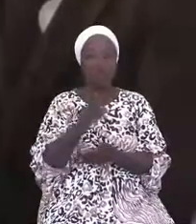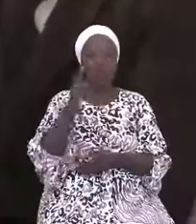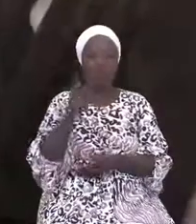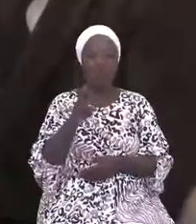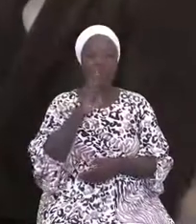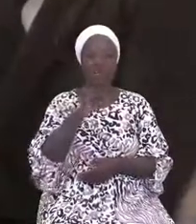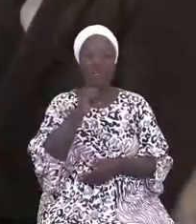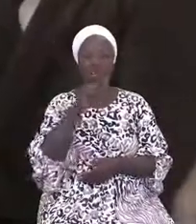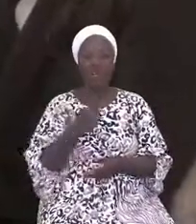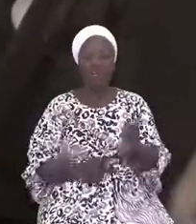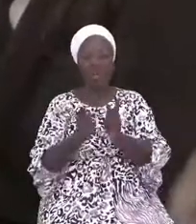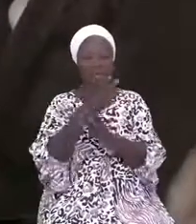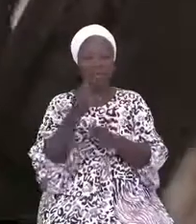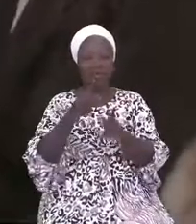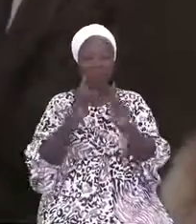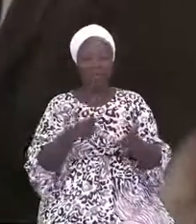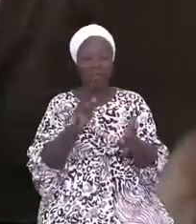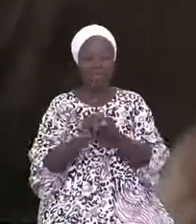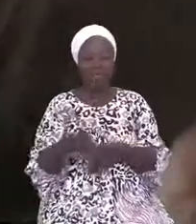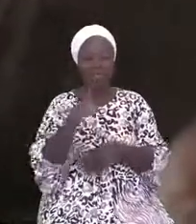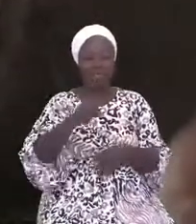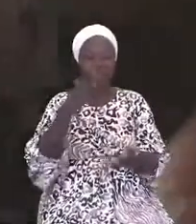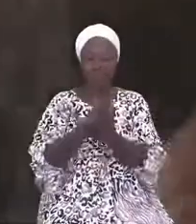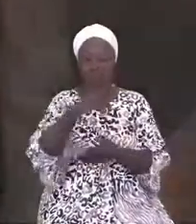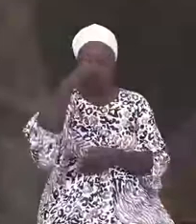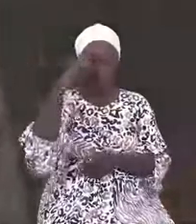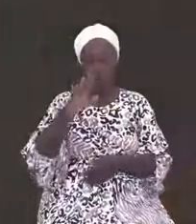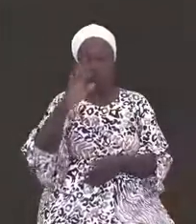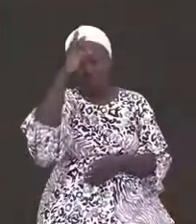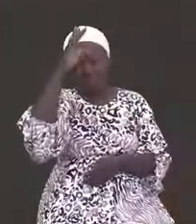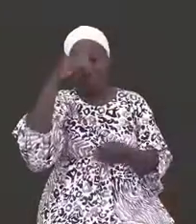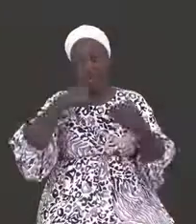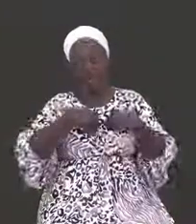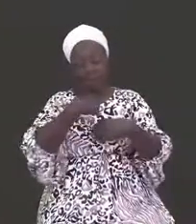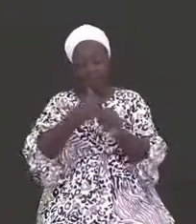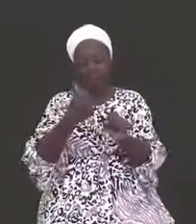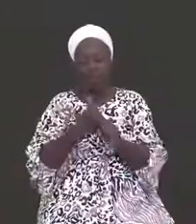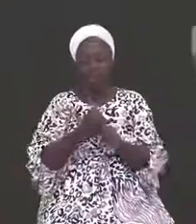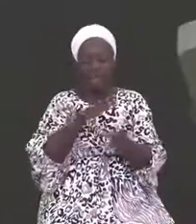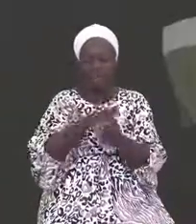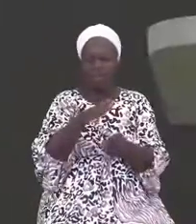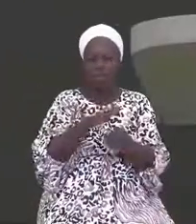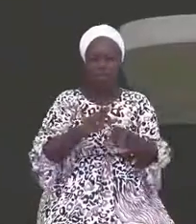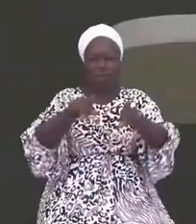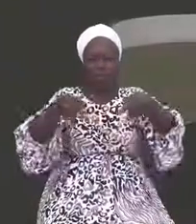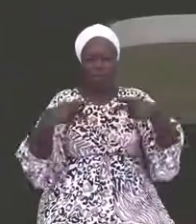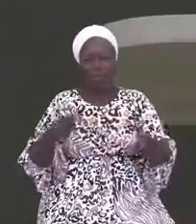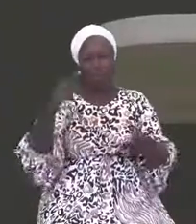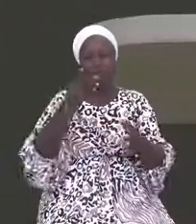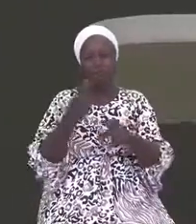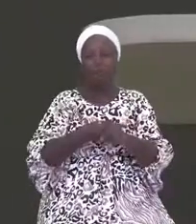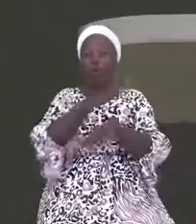père a fait des provisions adéquates de toute l'éternité jusqu'à ce moment et même